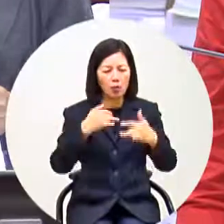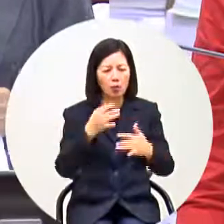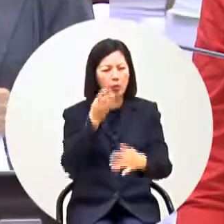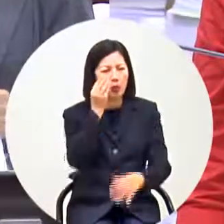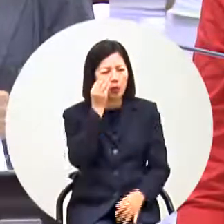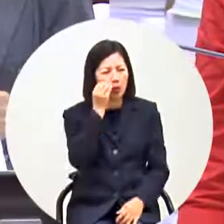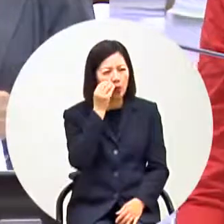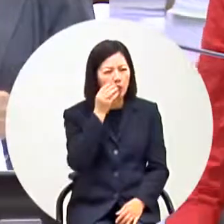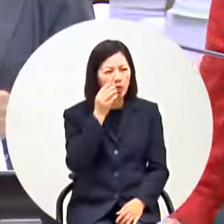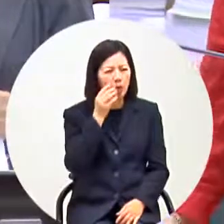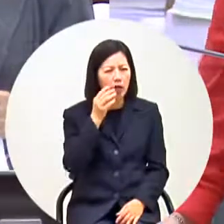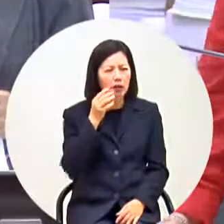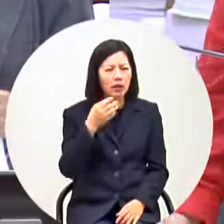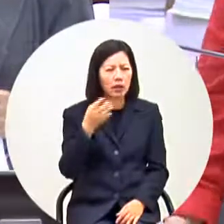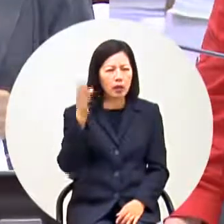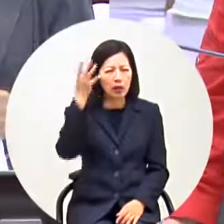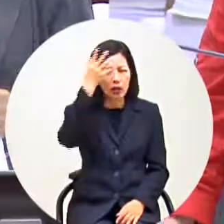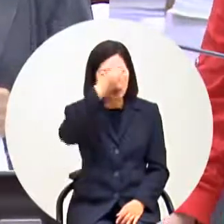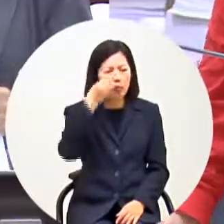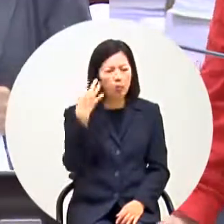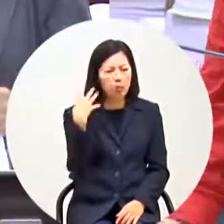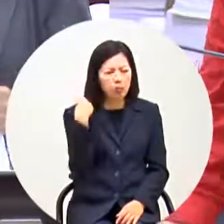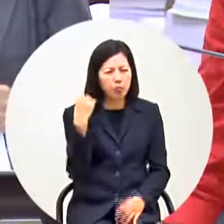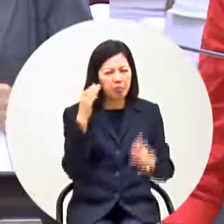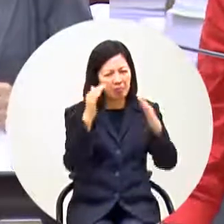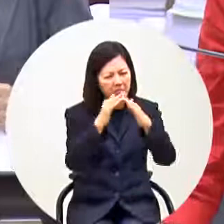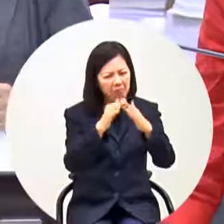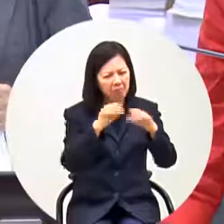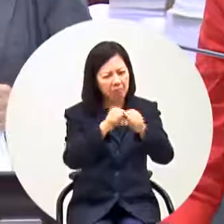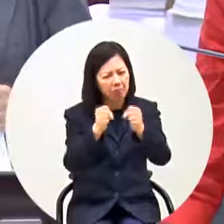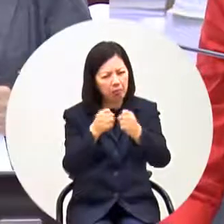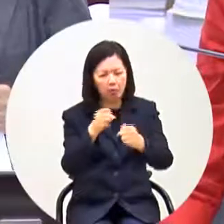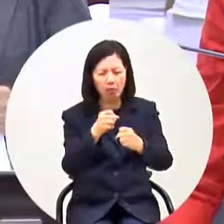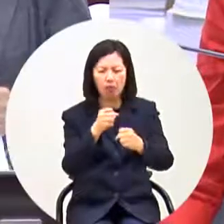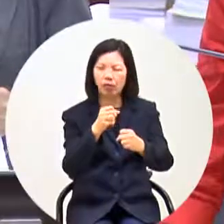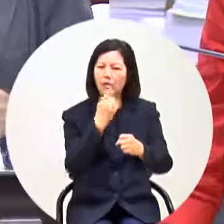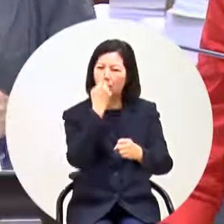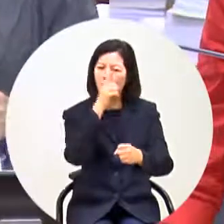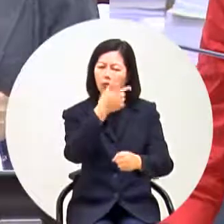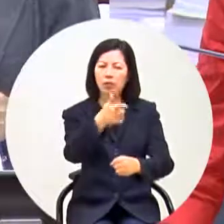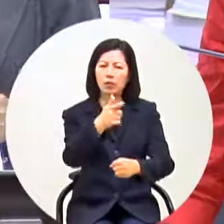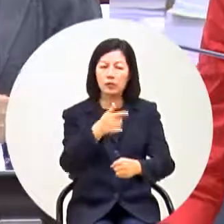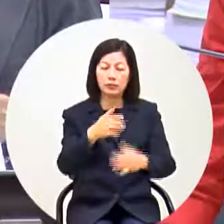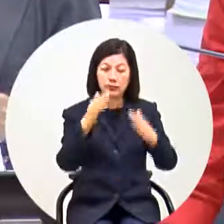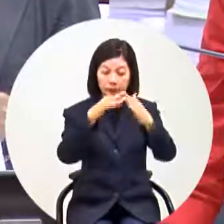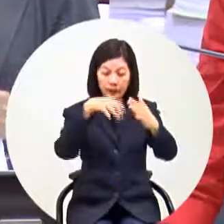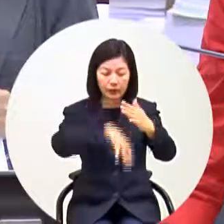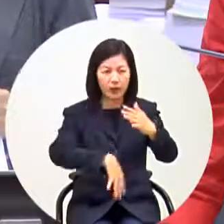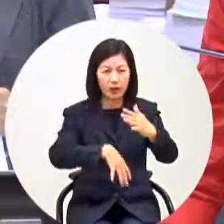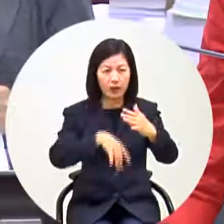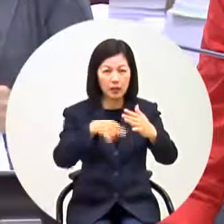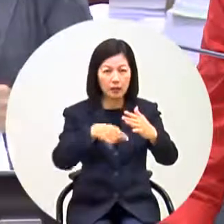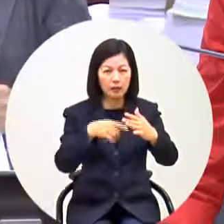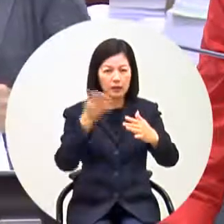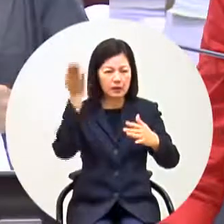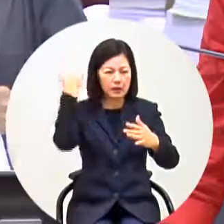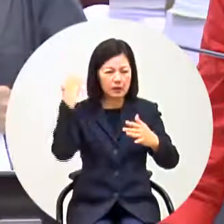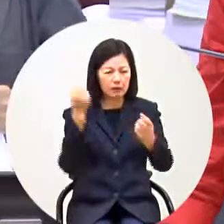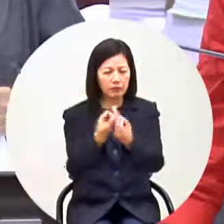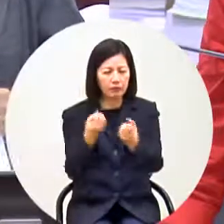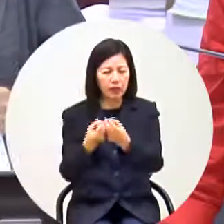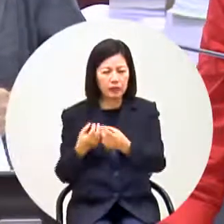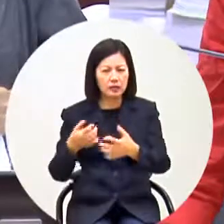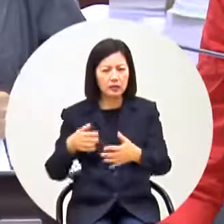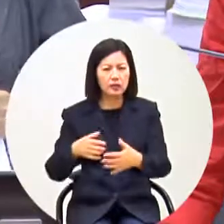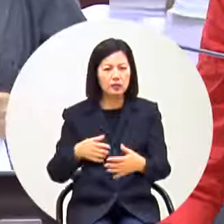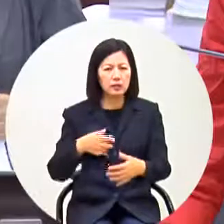哦，这个建筑物里面有多少血泪，有多少一个历史发展的过